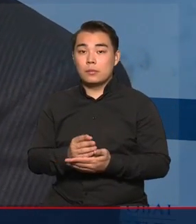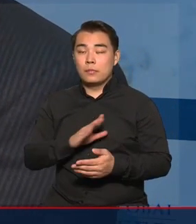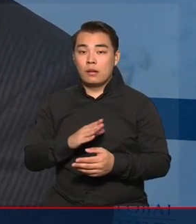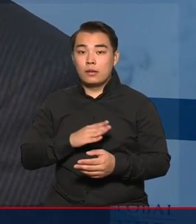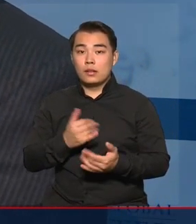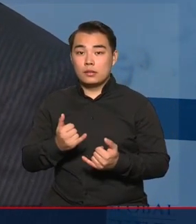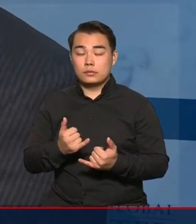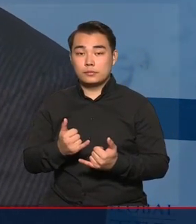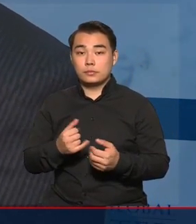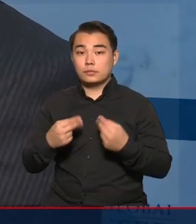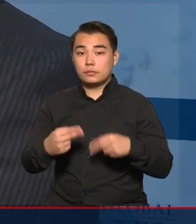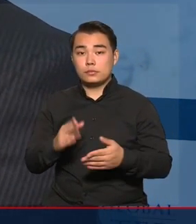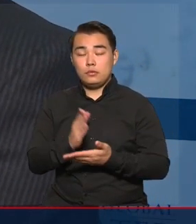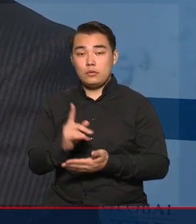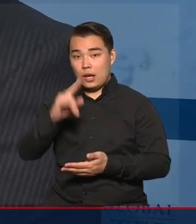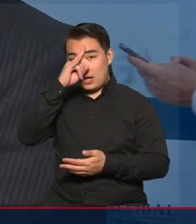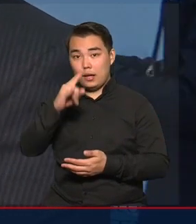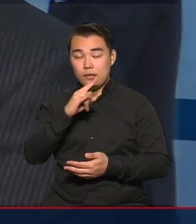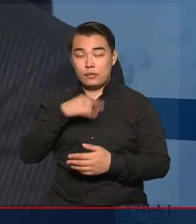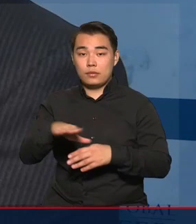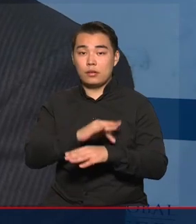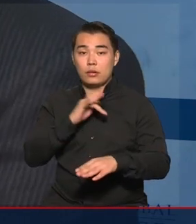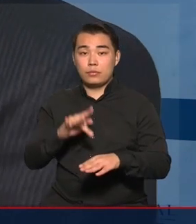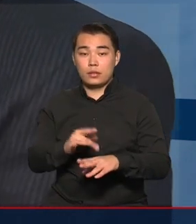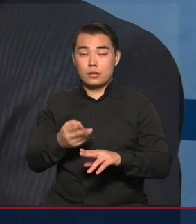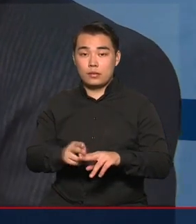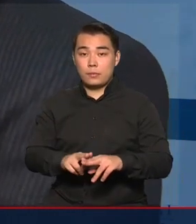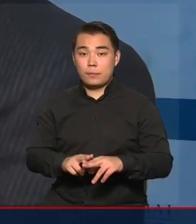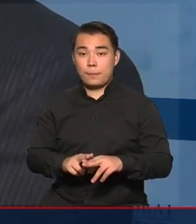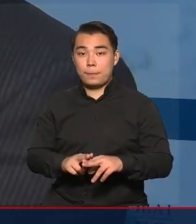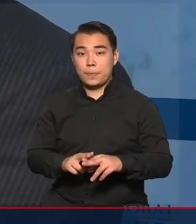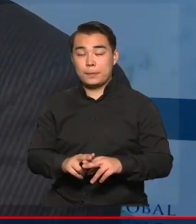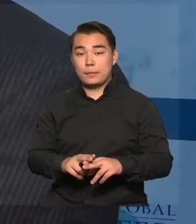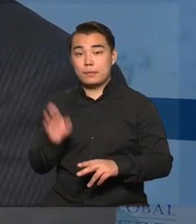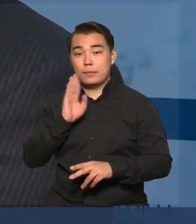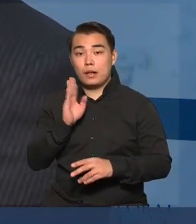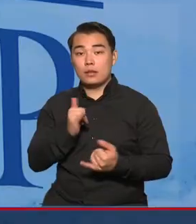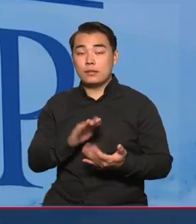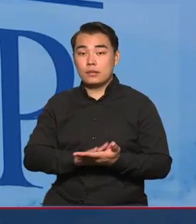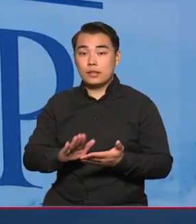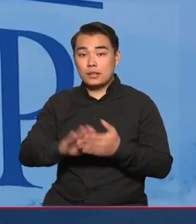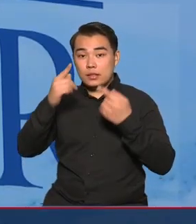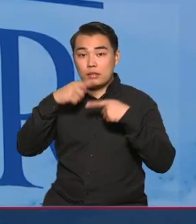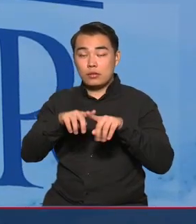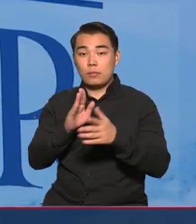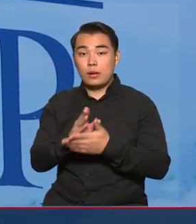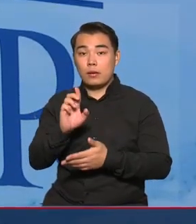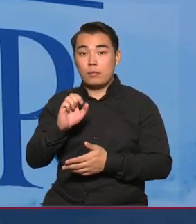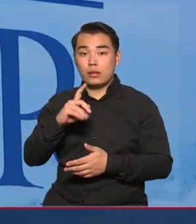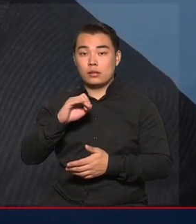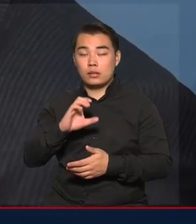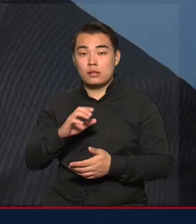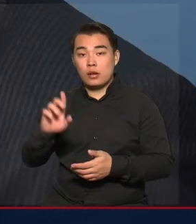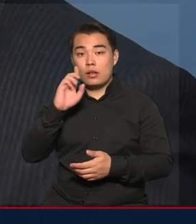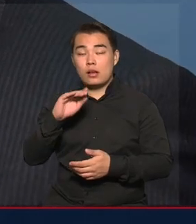Енді Қазақстанда осы бүкіл қалаларға кәріз суларын тазарту жүріп жатыр. Батыс өңірде